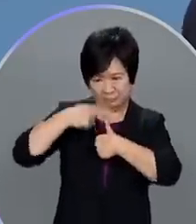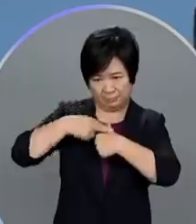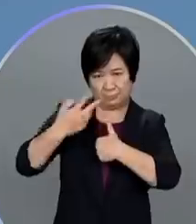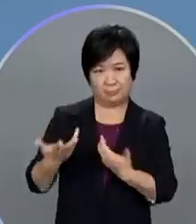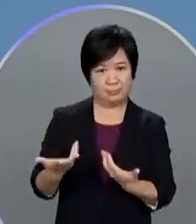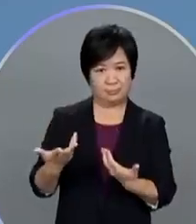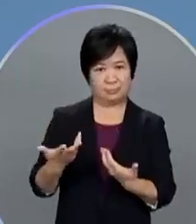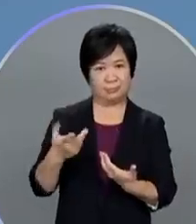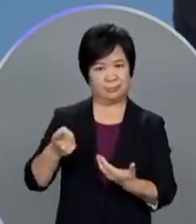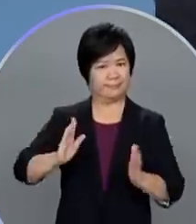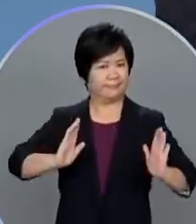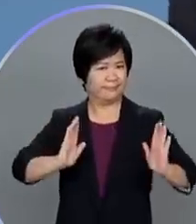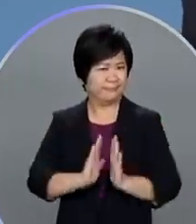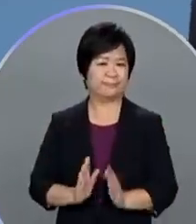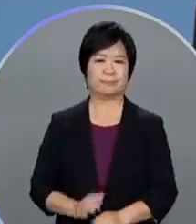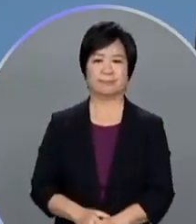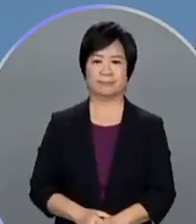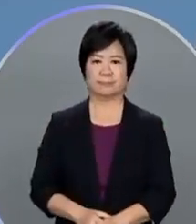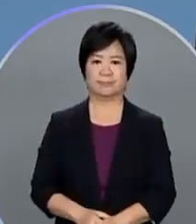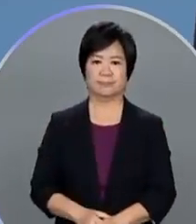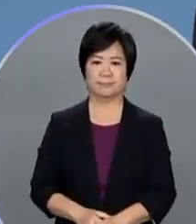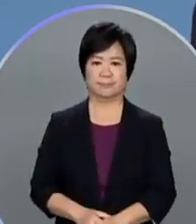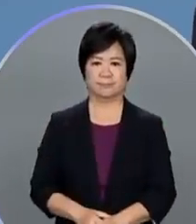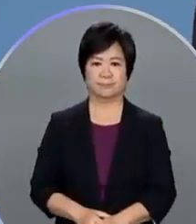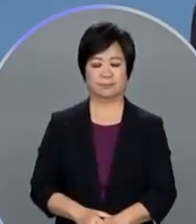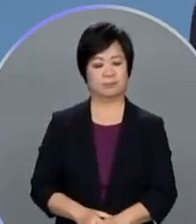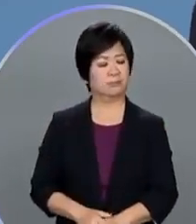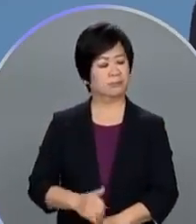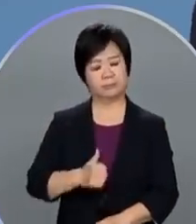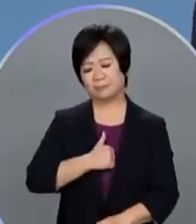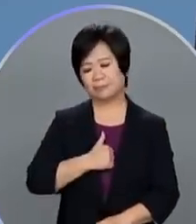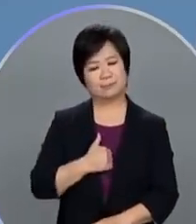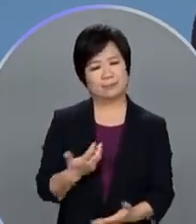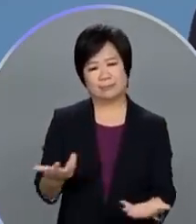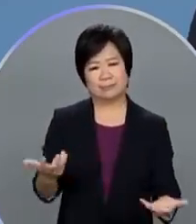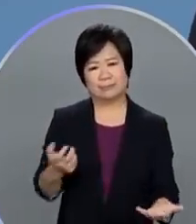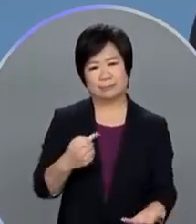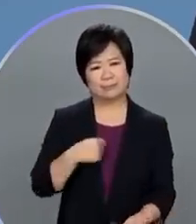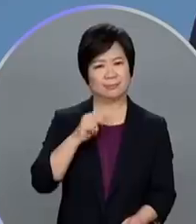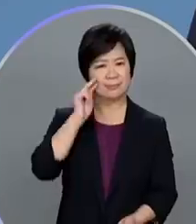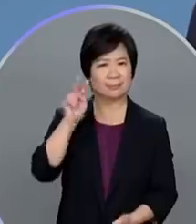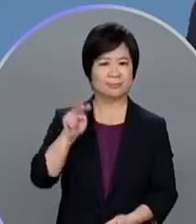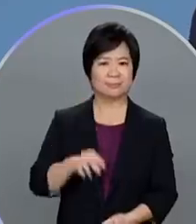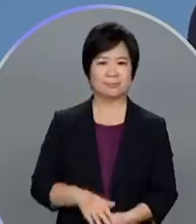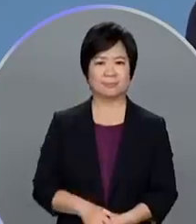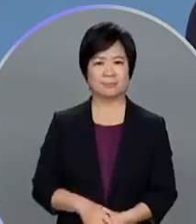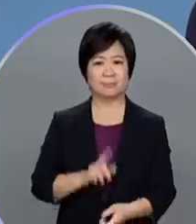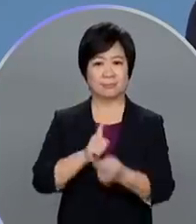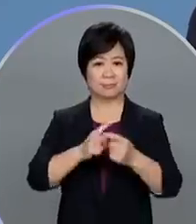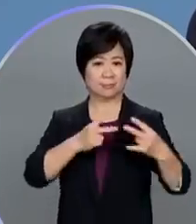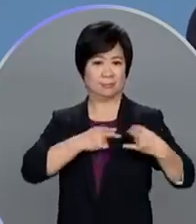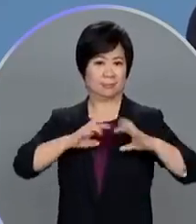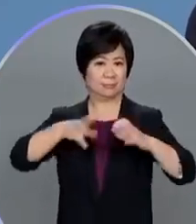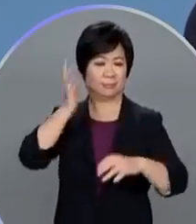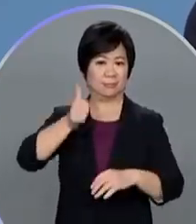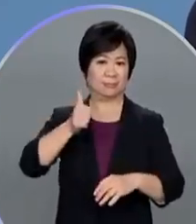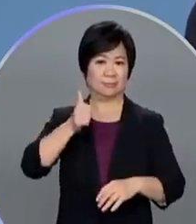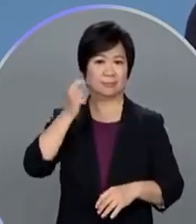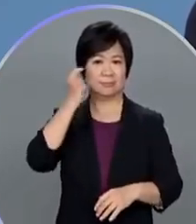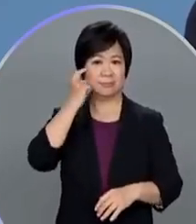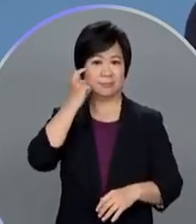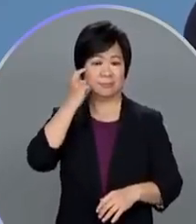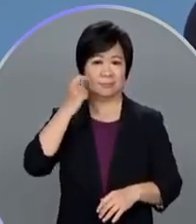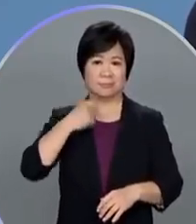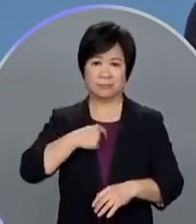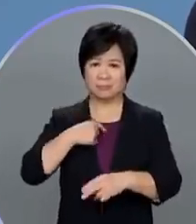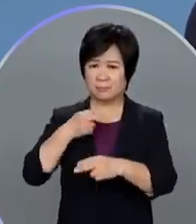格局之小啊，真的让我觉得对蔡总统我都觉得我不知道该